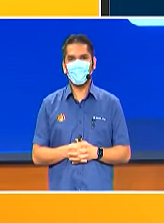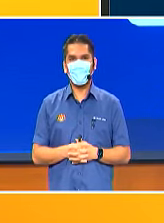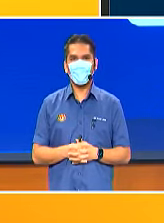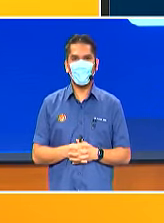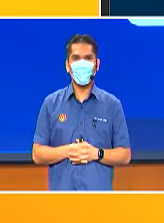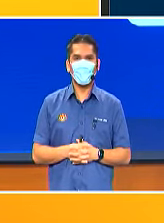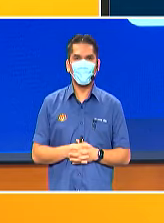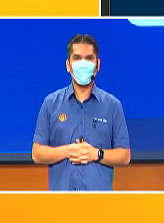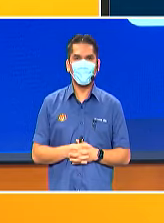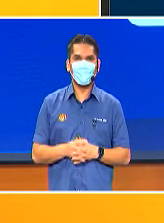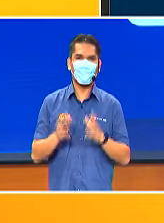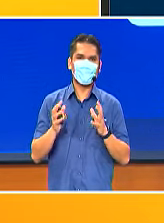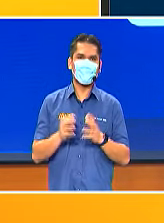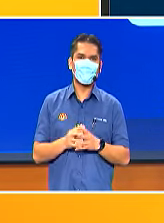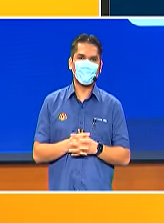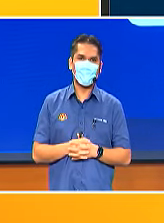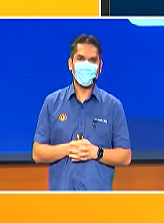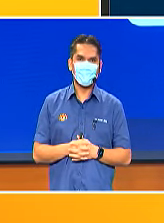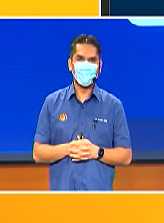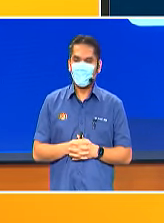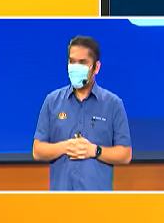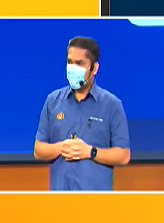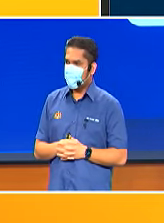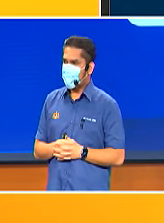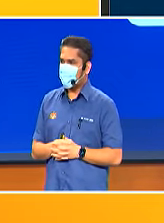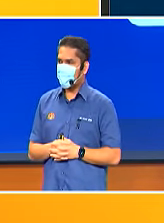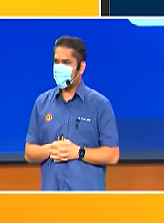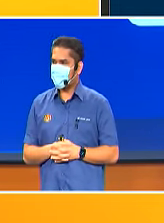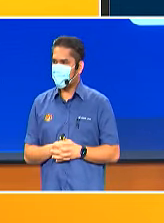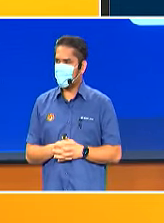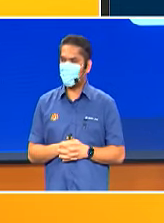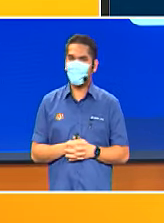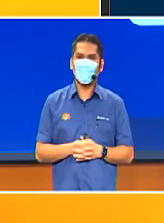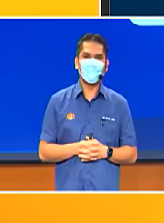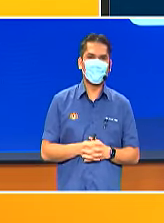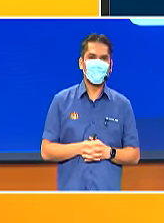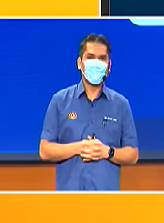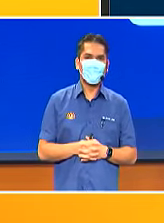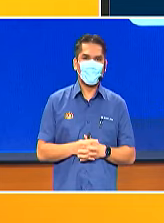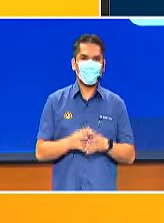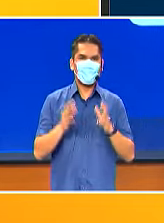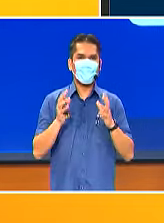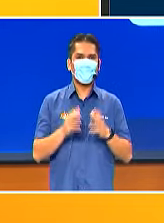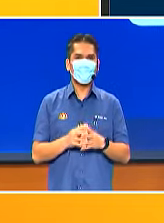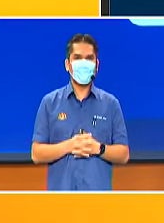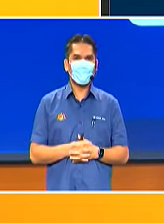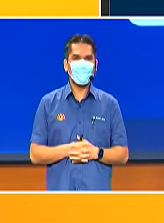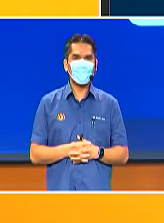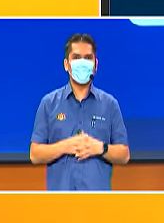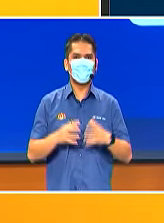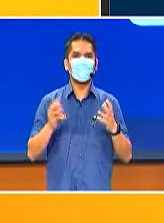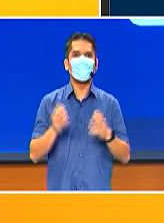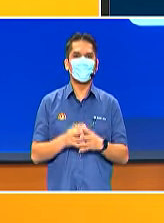SPM 2020 dapat berjalan dengan baik yang kedua adalah tentang pembaharuan yang kita telah